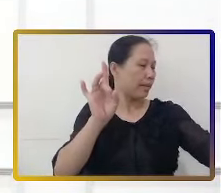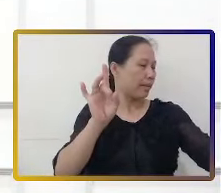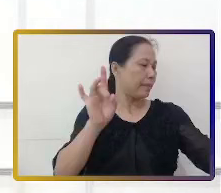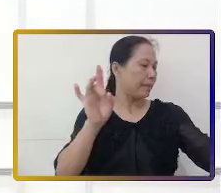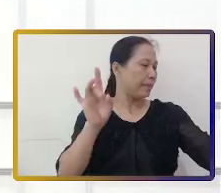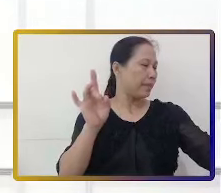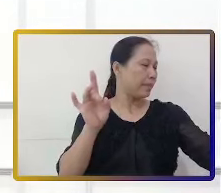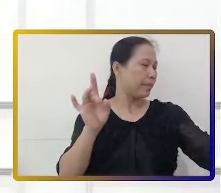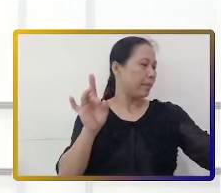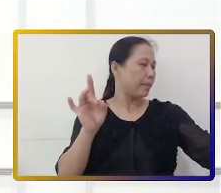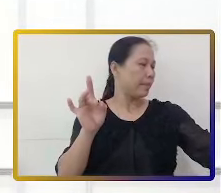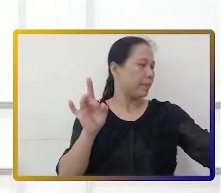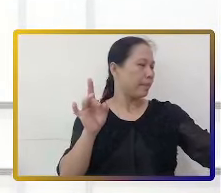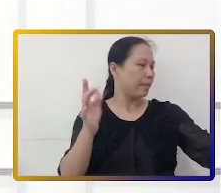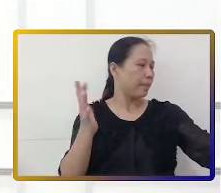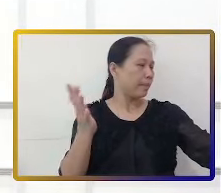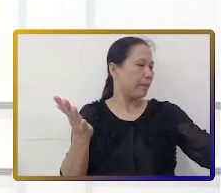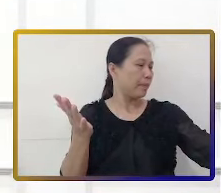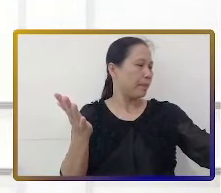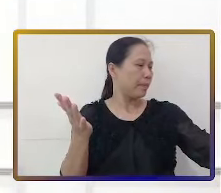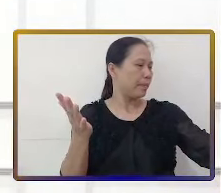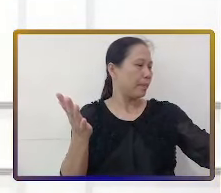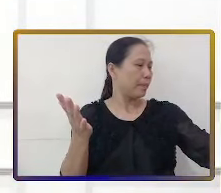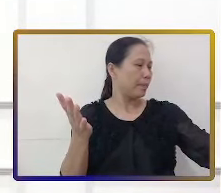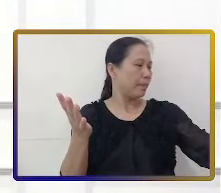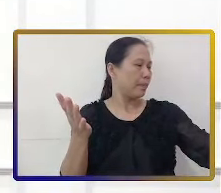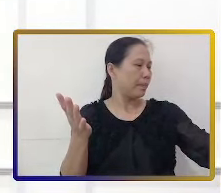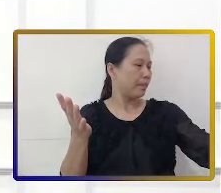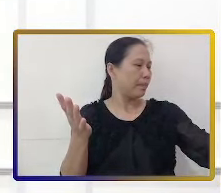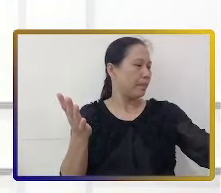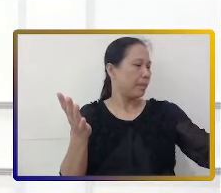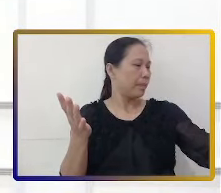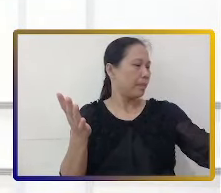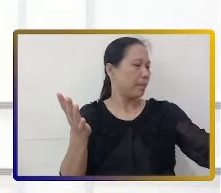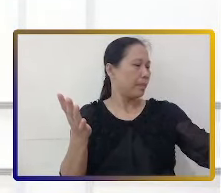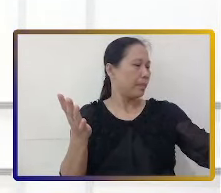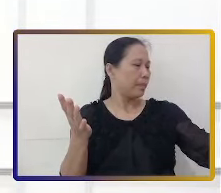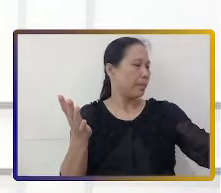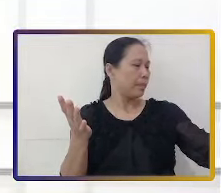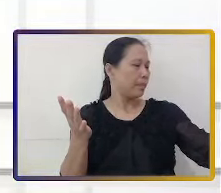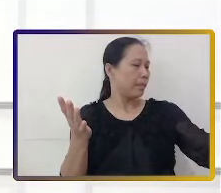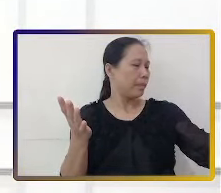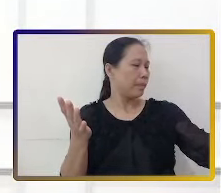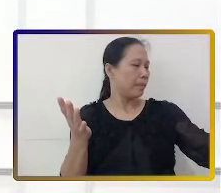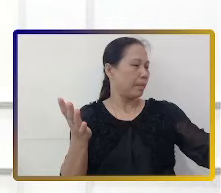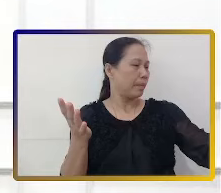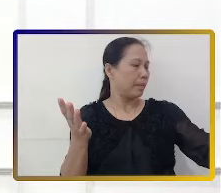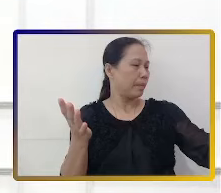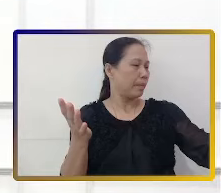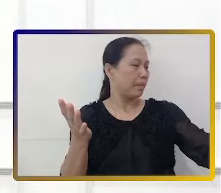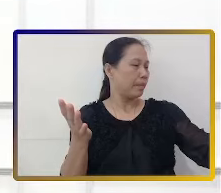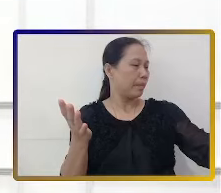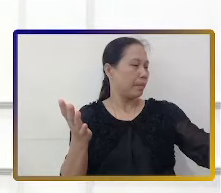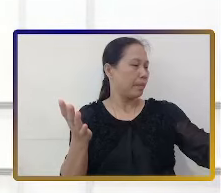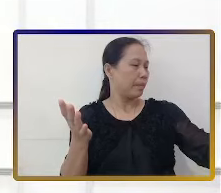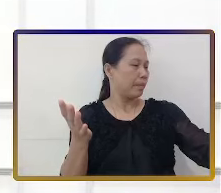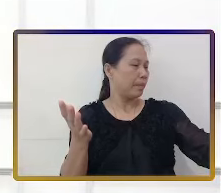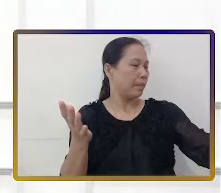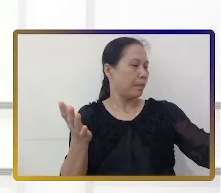right and the Lord spake unto Moses saying Binibigay ko sa inyo mapatid ipinapakita ko sa inyo even back in Those